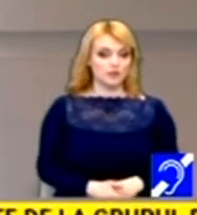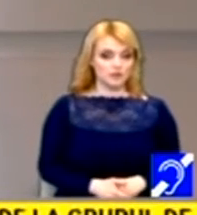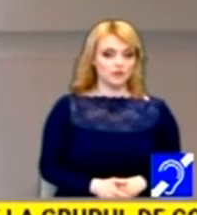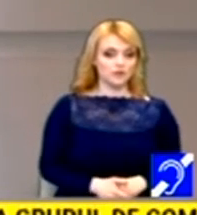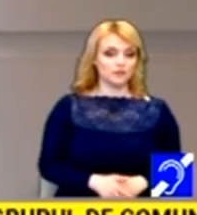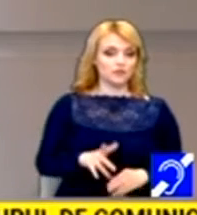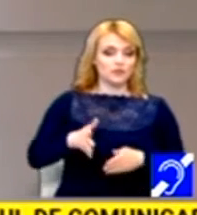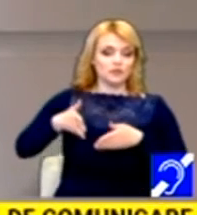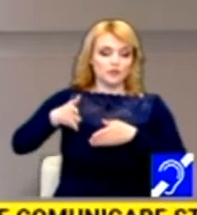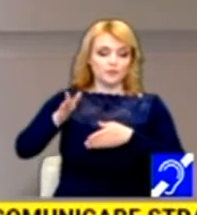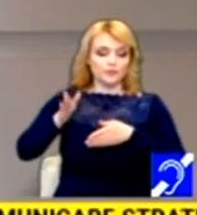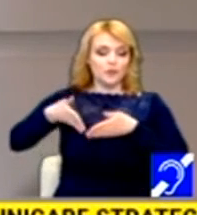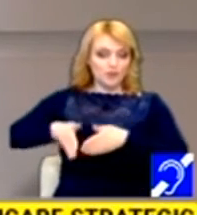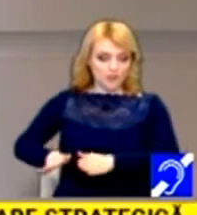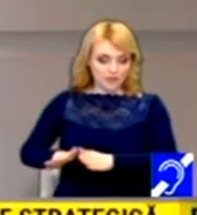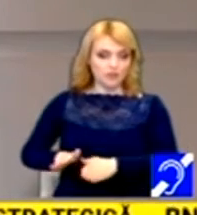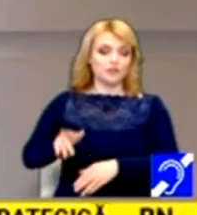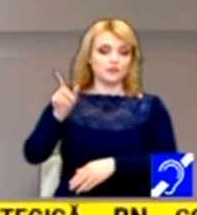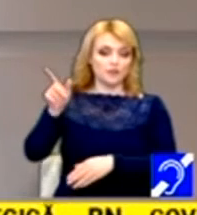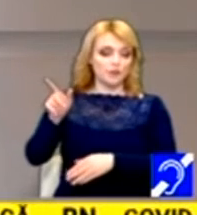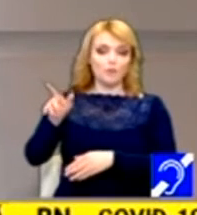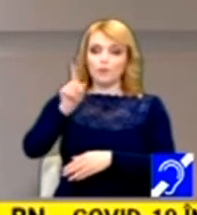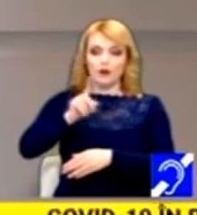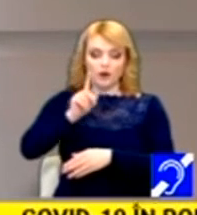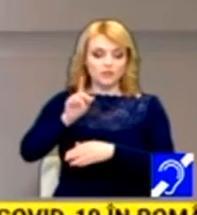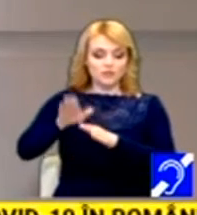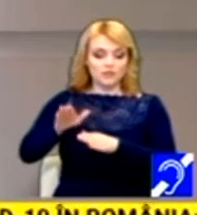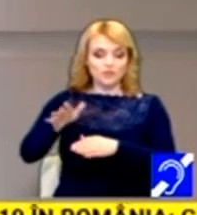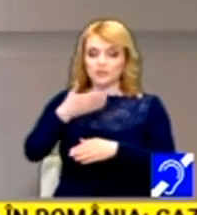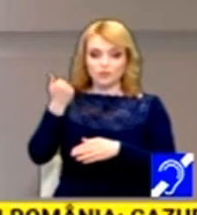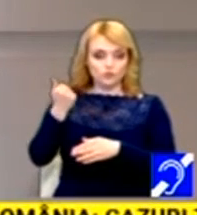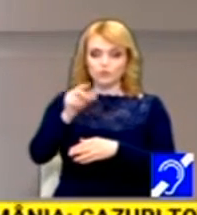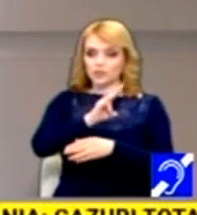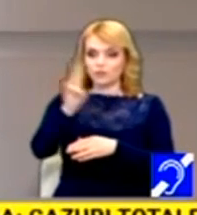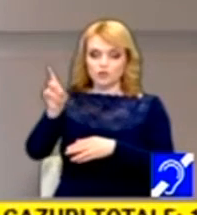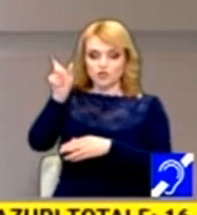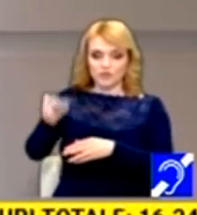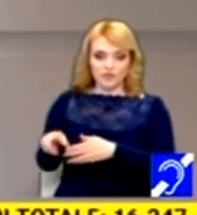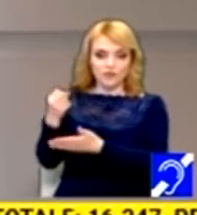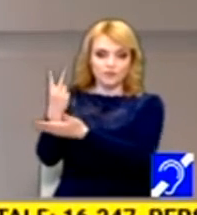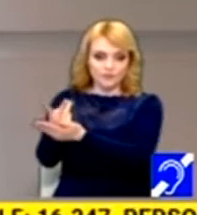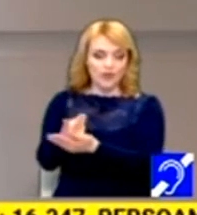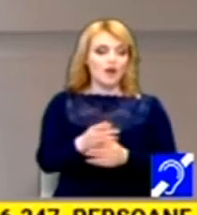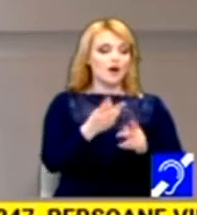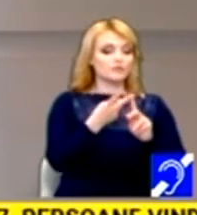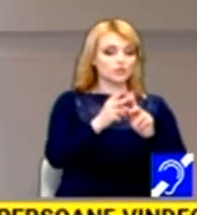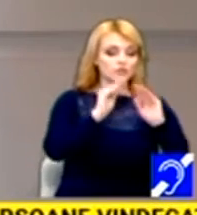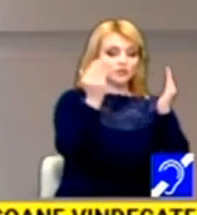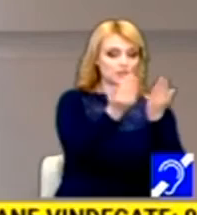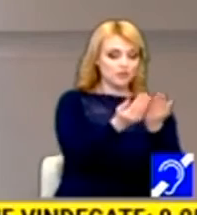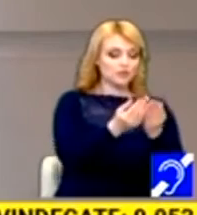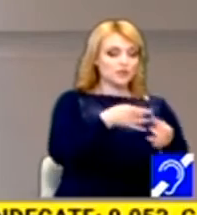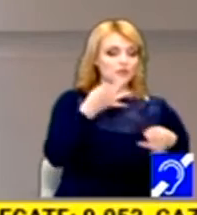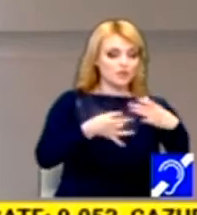și maternitate. La maternitate nu există la moment nicio persoană internată, la fel ca și în neurologie.